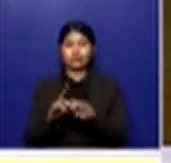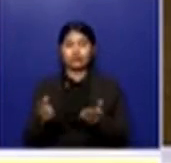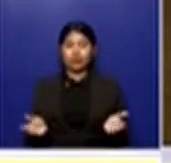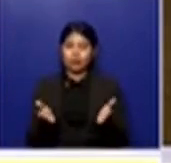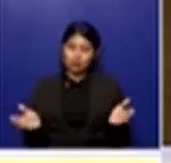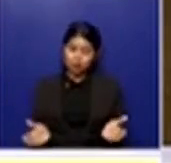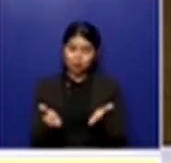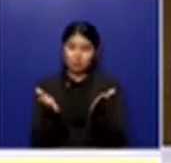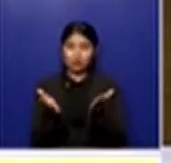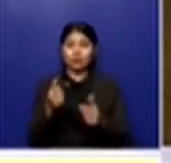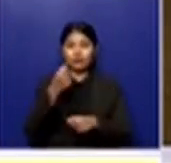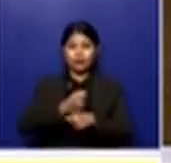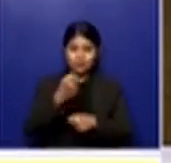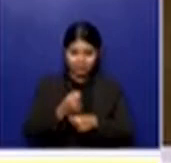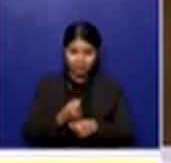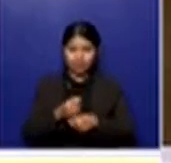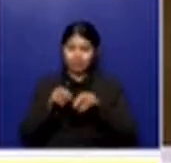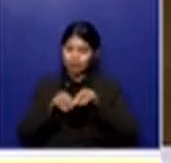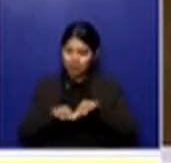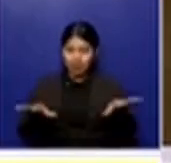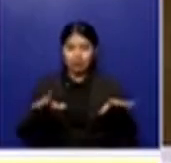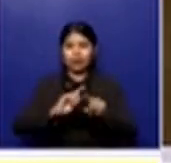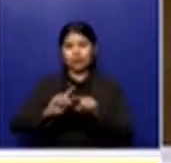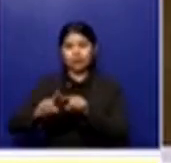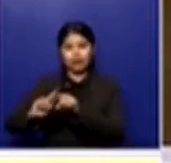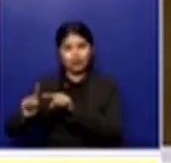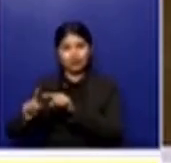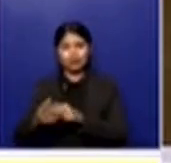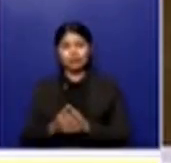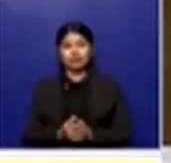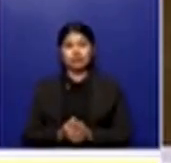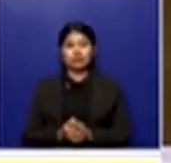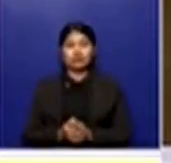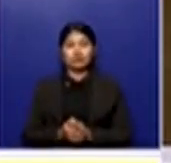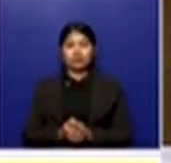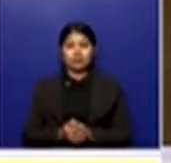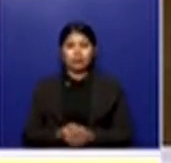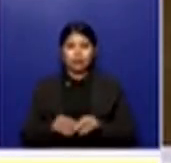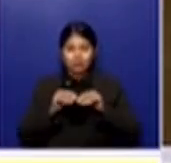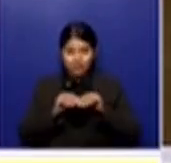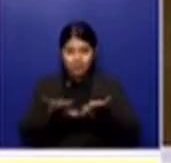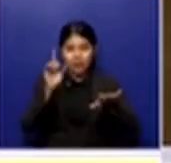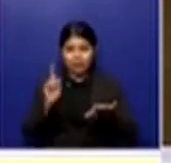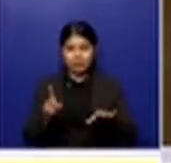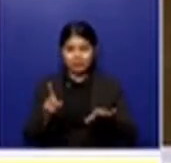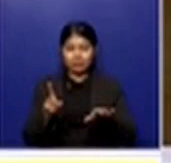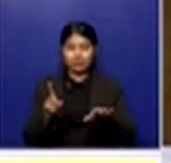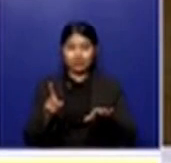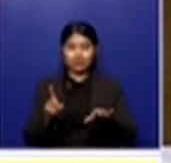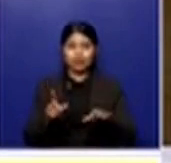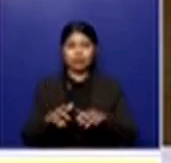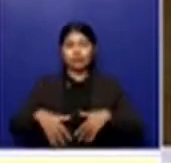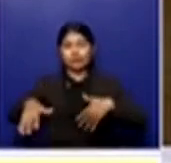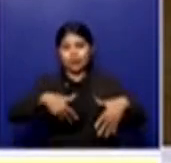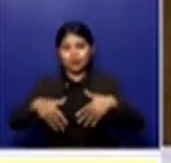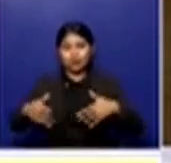ริมให้งานออนแอร์และออนไลน์ทั้งหลายเนี่ยนะคะเปิดพื้นที่จริงนะคะเพื่อให้ผู้คนเนี่ย